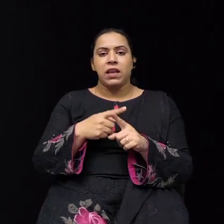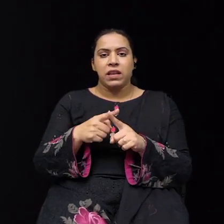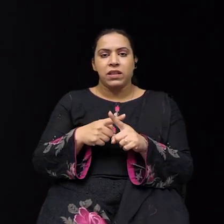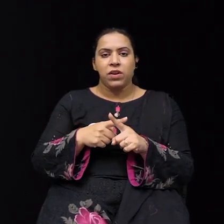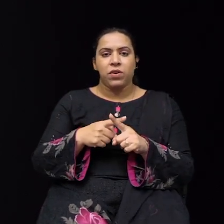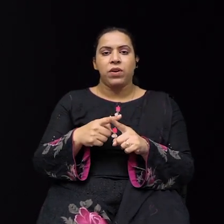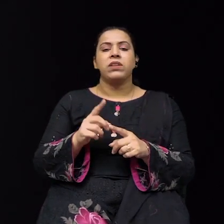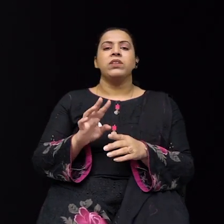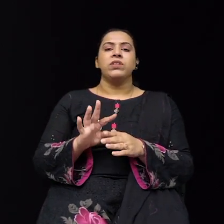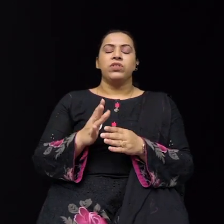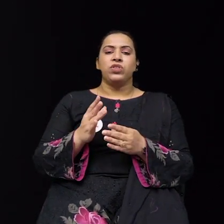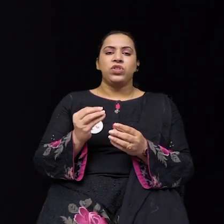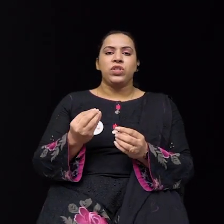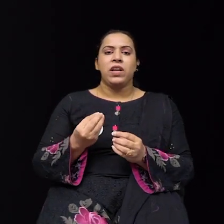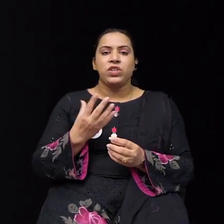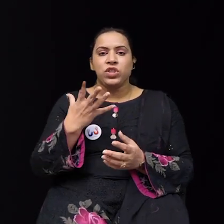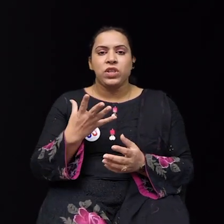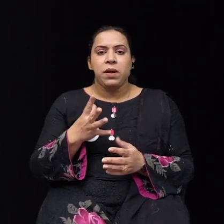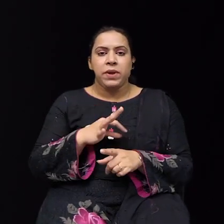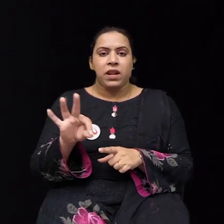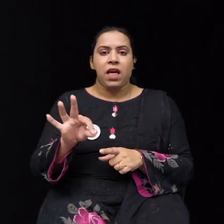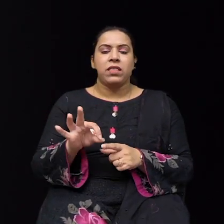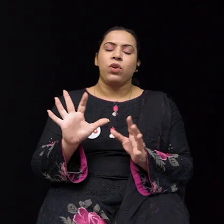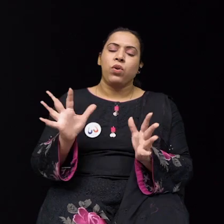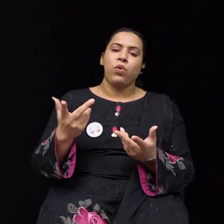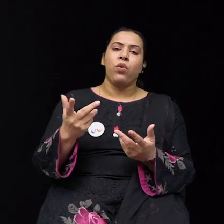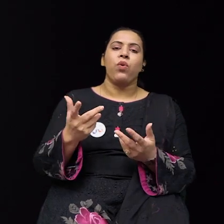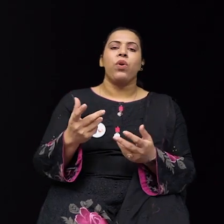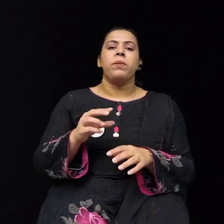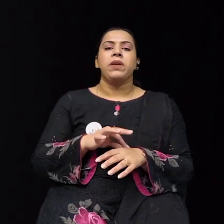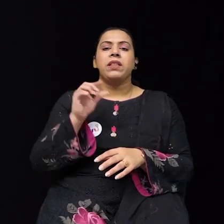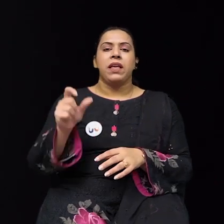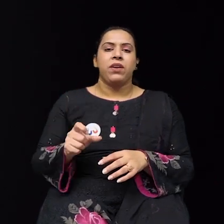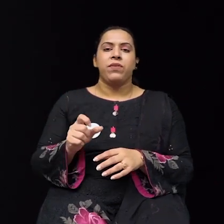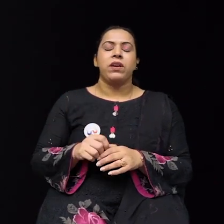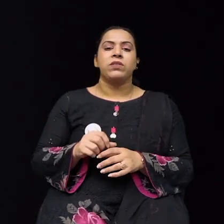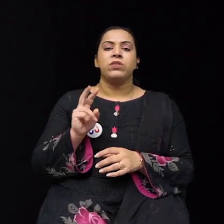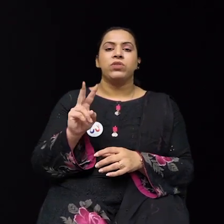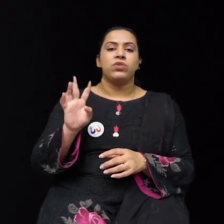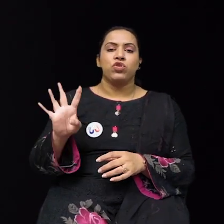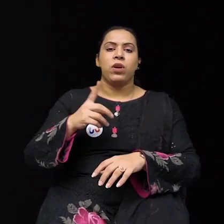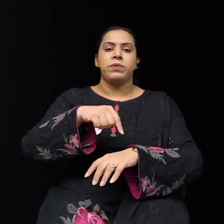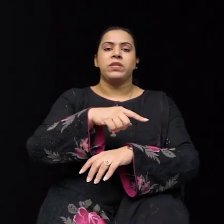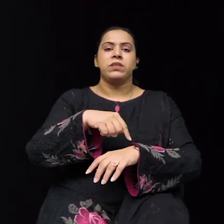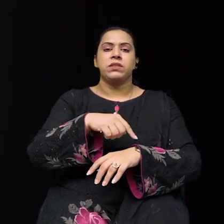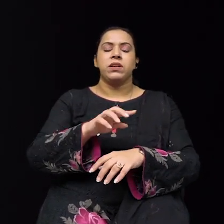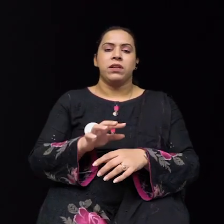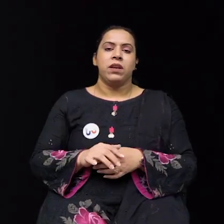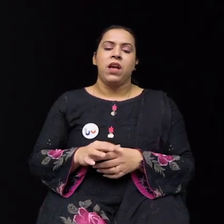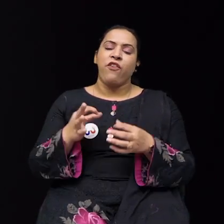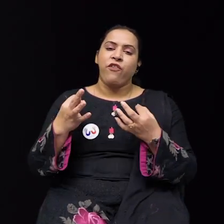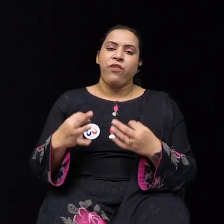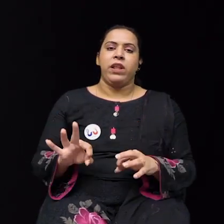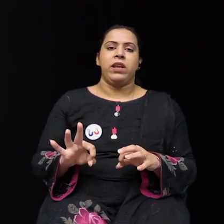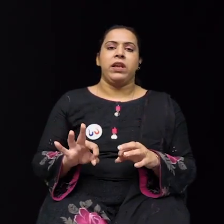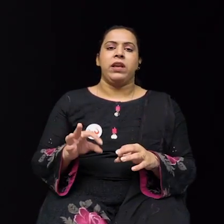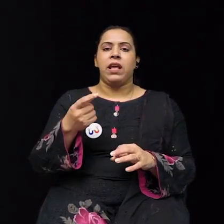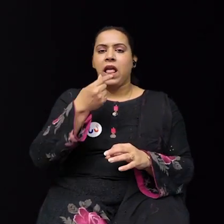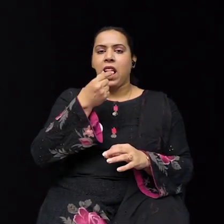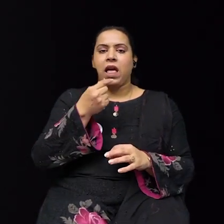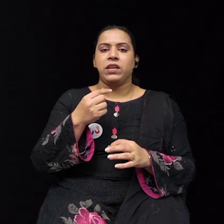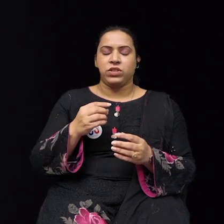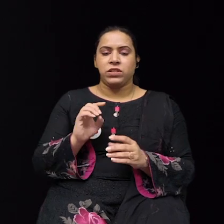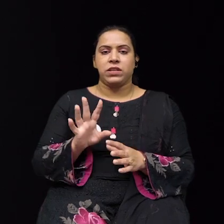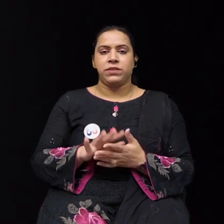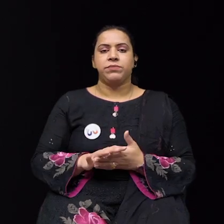چاہے اتوار کا چھٹی ہو, چاہے شب رات ہو, جو مرضی تہوار ہو, ہمارے ہسپتال میں یہ چیزیں 24 گھنٹے فری